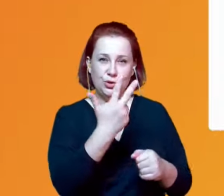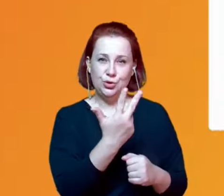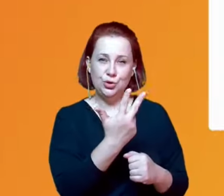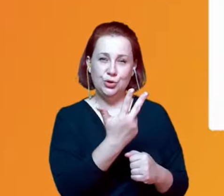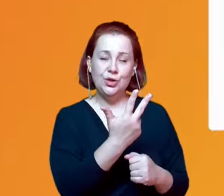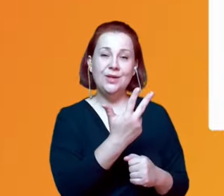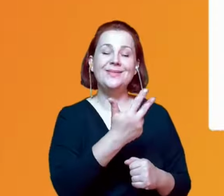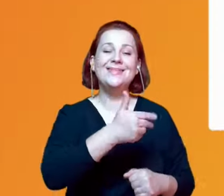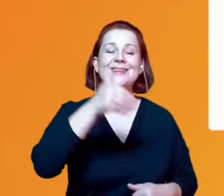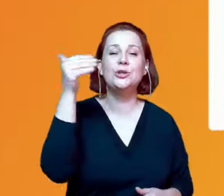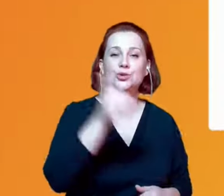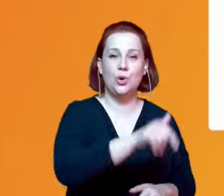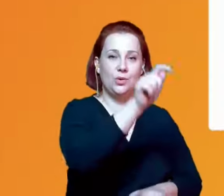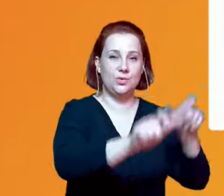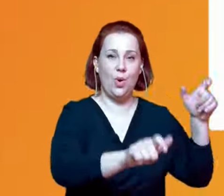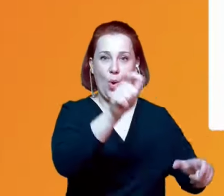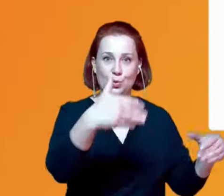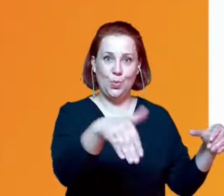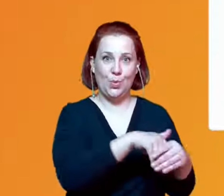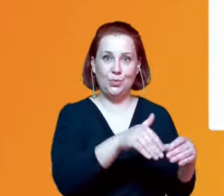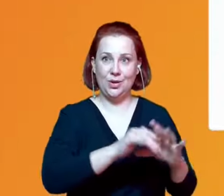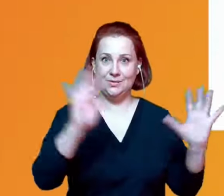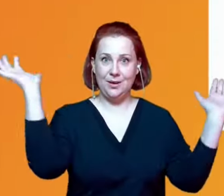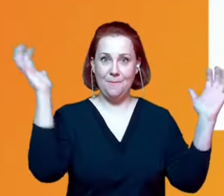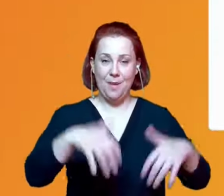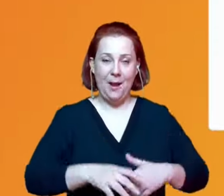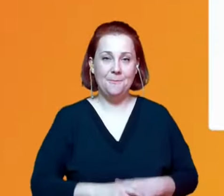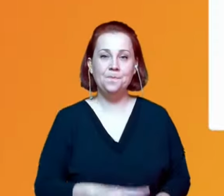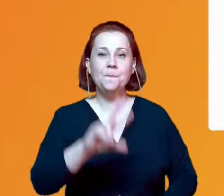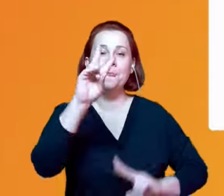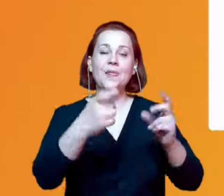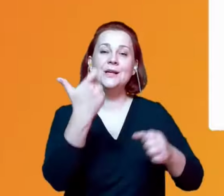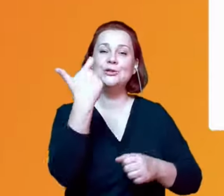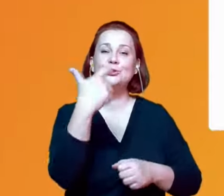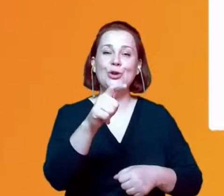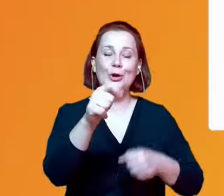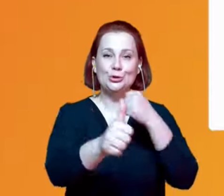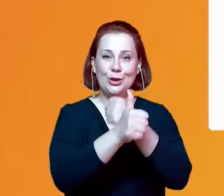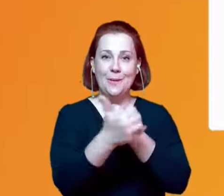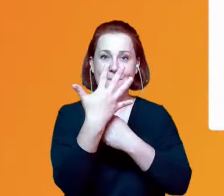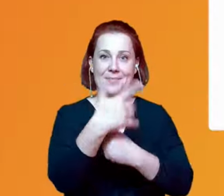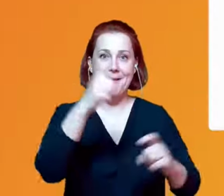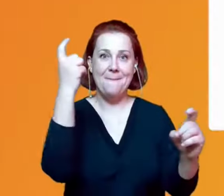Ponad 23 tysiące uczestników zgromadziło forum ze 165 krajów.